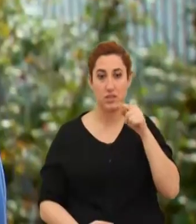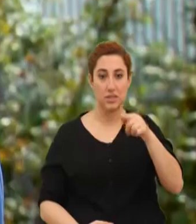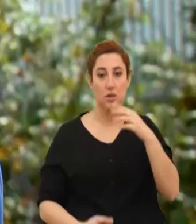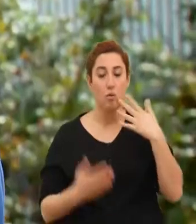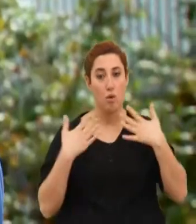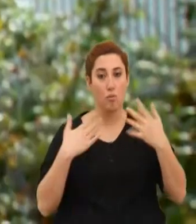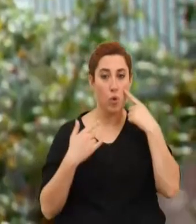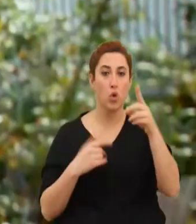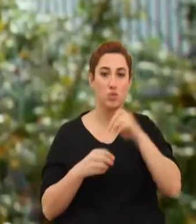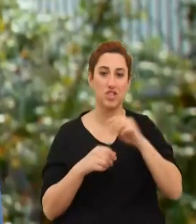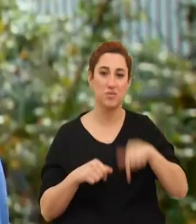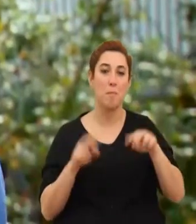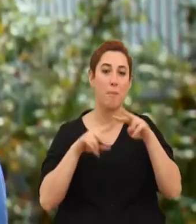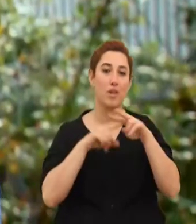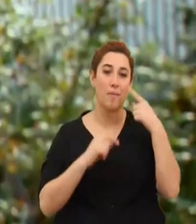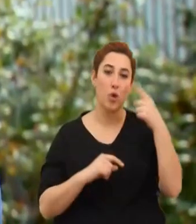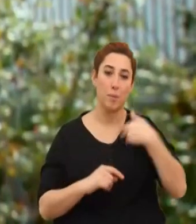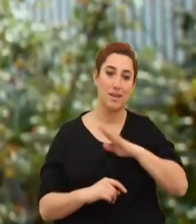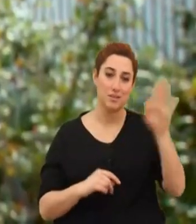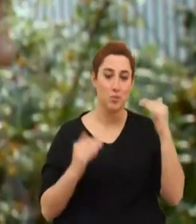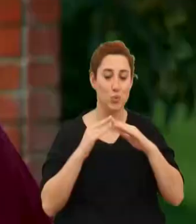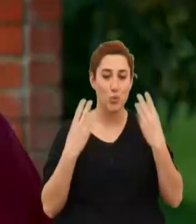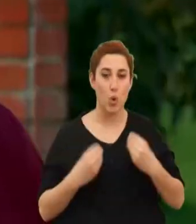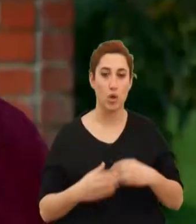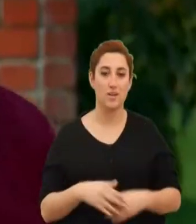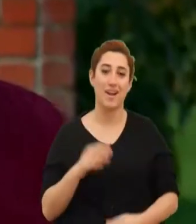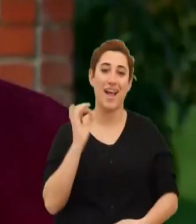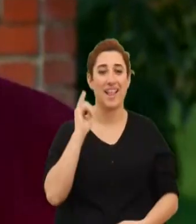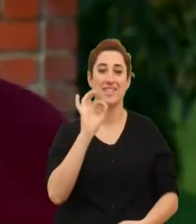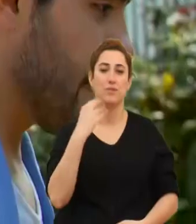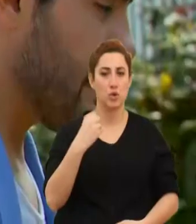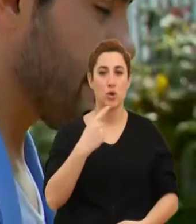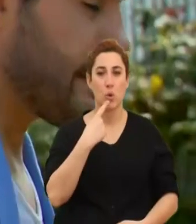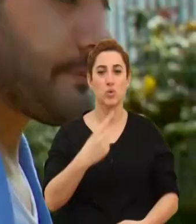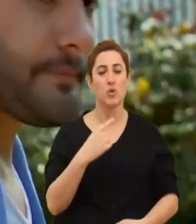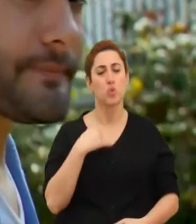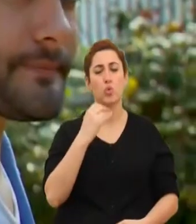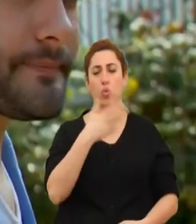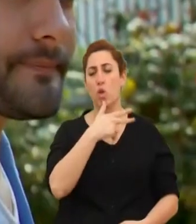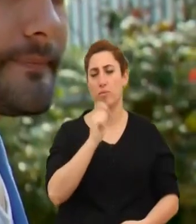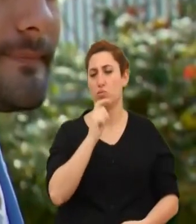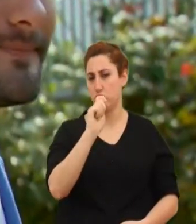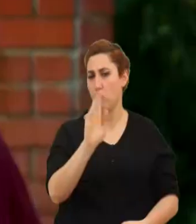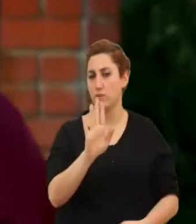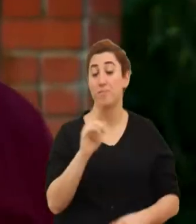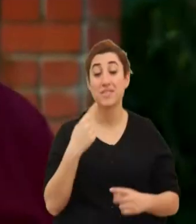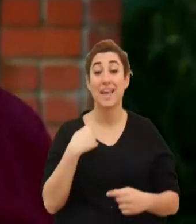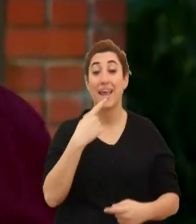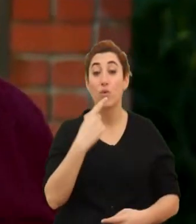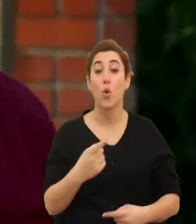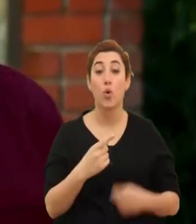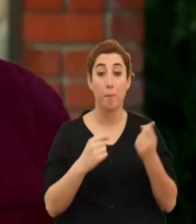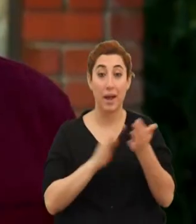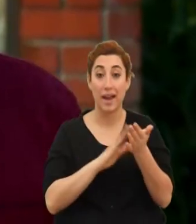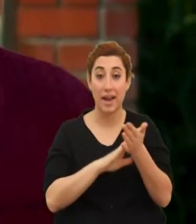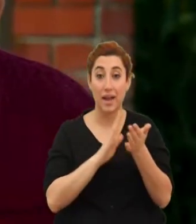Sizi de doya doya gördüğüm için artık Mahmut Kemal'i görmeye geçsem yakışı olur. Espri güzel. Söz bir ara güleceğim. Yani şey diyorum, pul